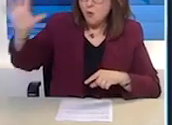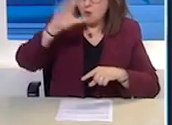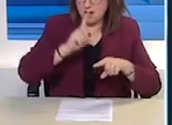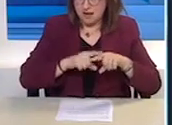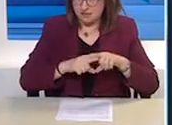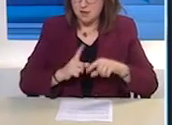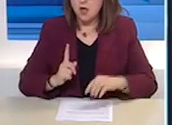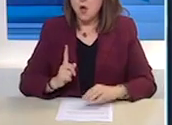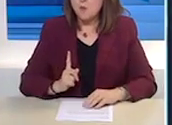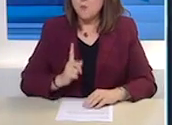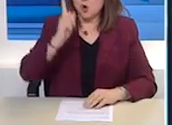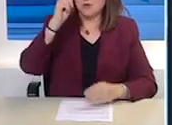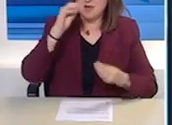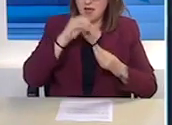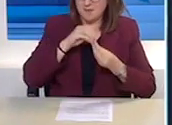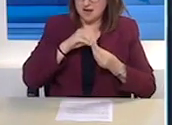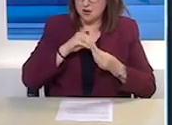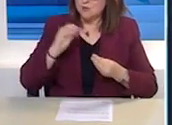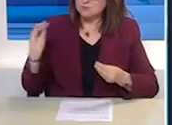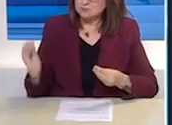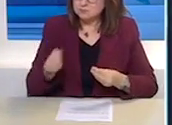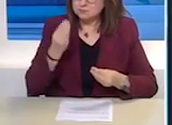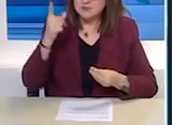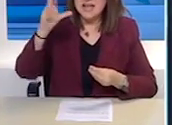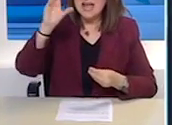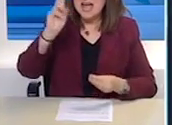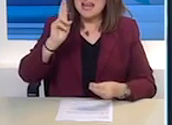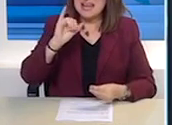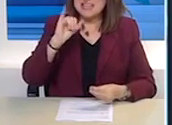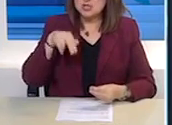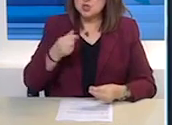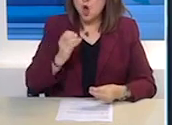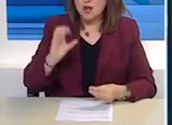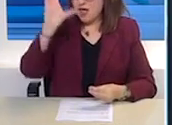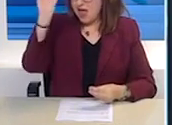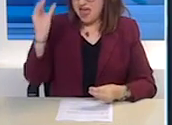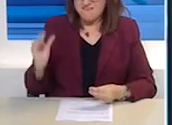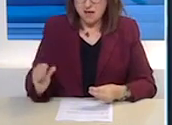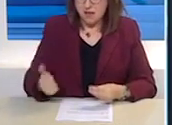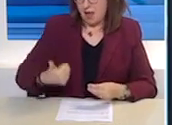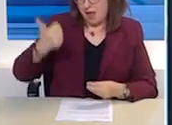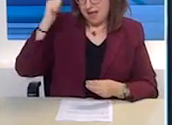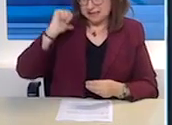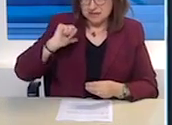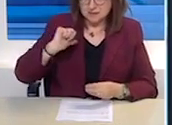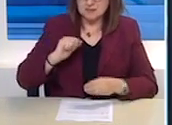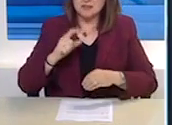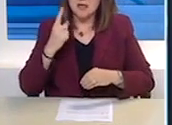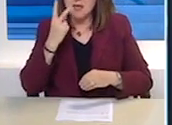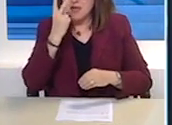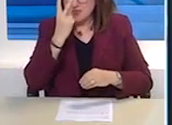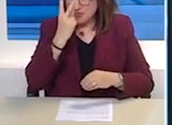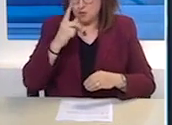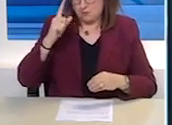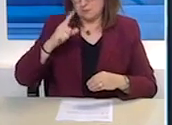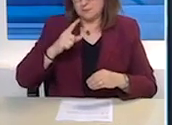βράδυ της 1ης Τετάρτου σχετικά με την δομή της Ριτσόνας, χθες στις 2 Τετάρτου και ώρα 6 το πρωί, το σχέδιο τέθηκε